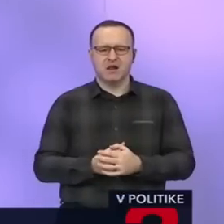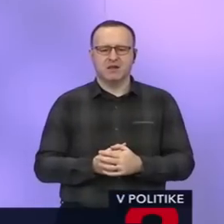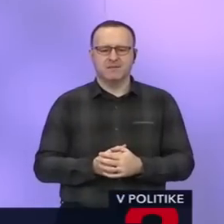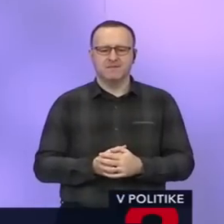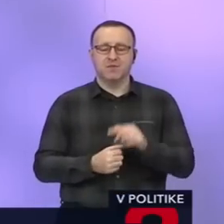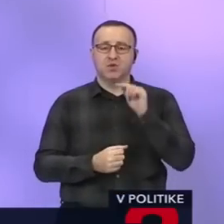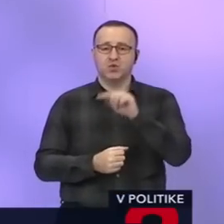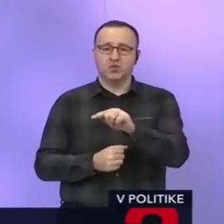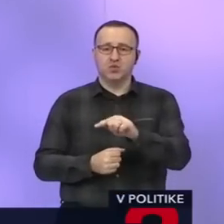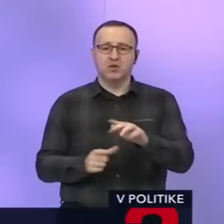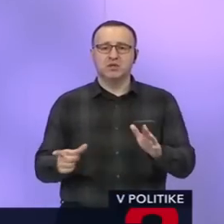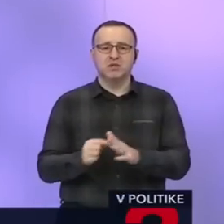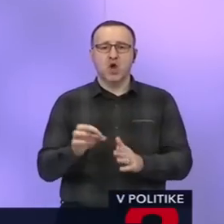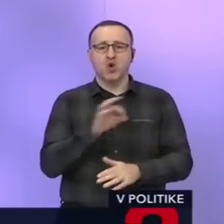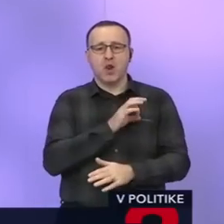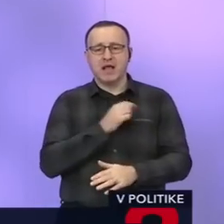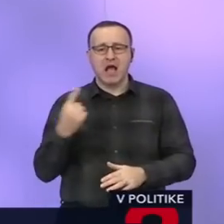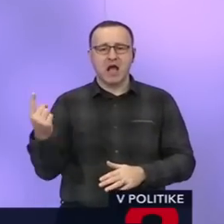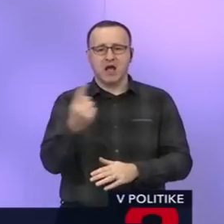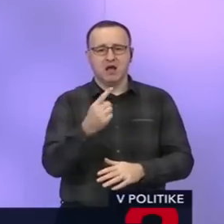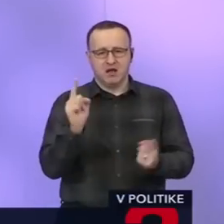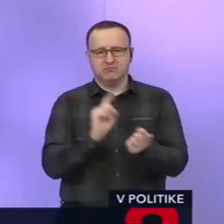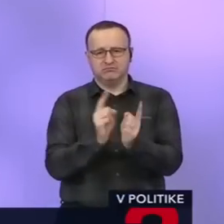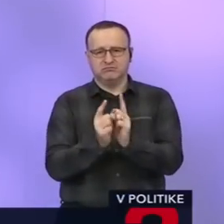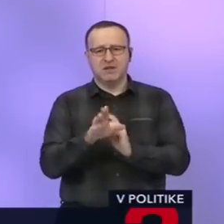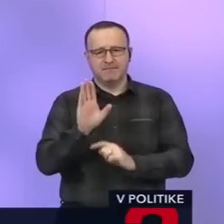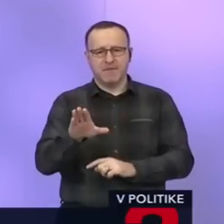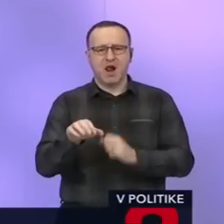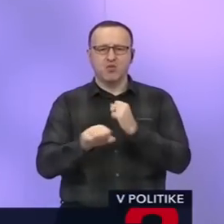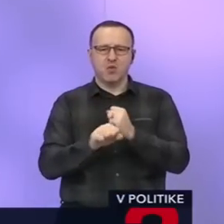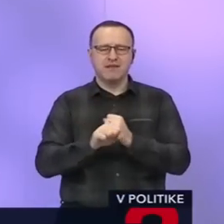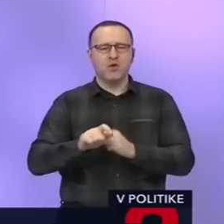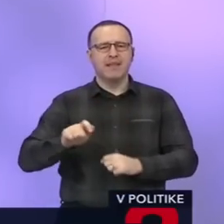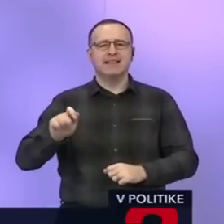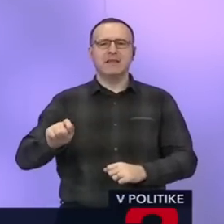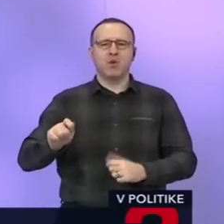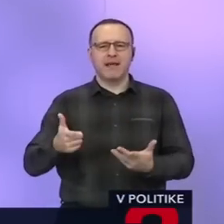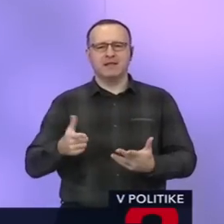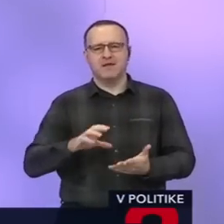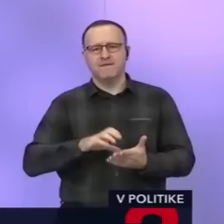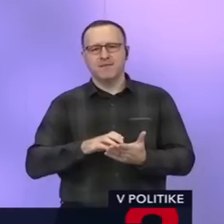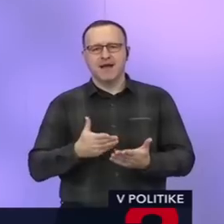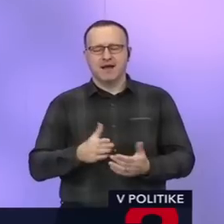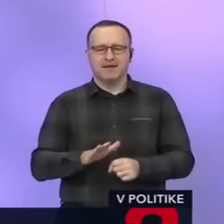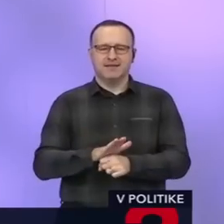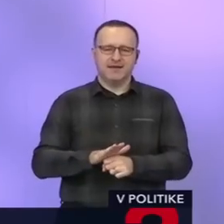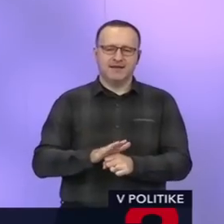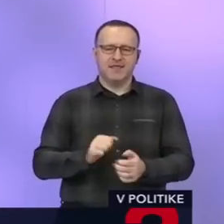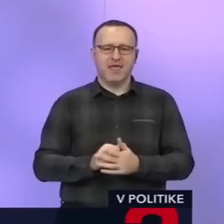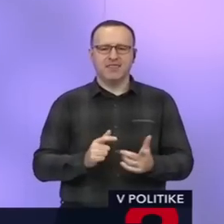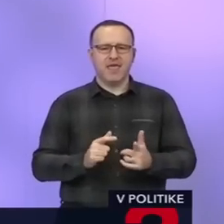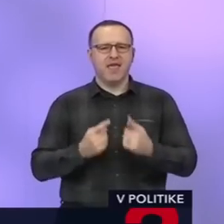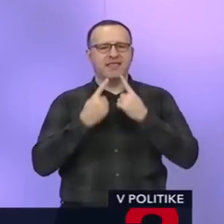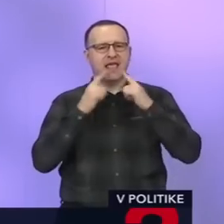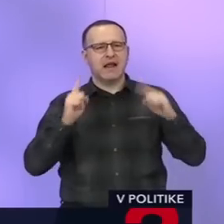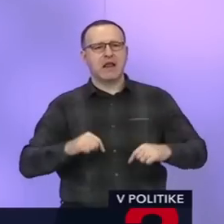tu sa zhodnem s kolegami, že malo to byť robené veľmi diplomaticky, určitou formou a nie